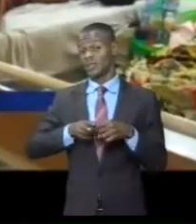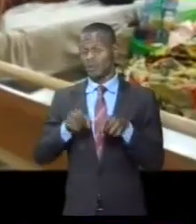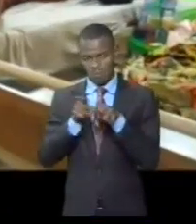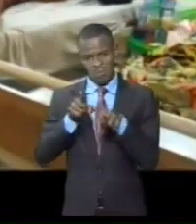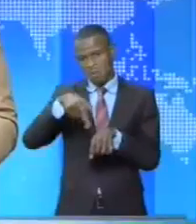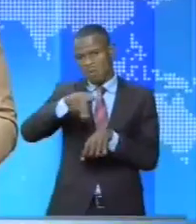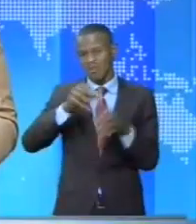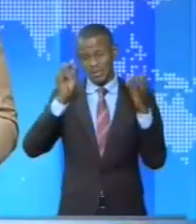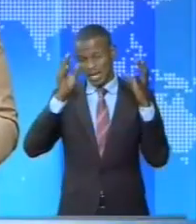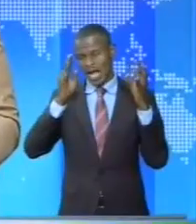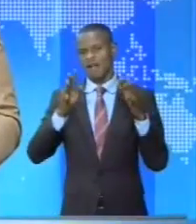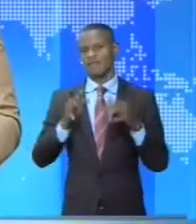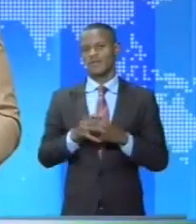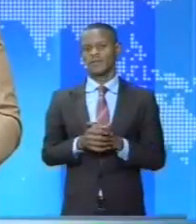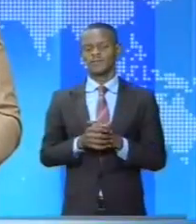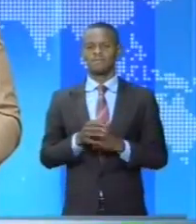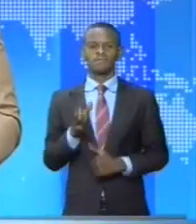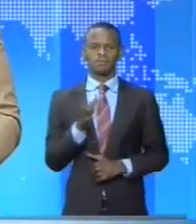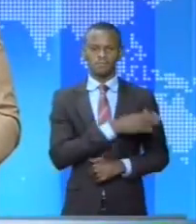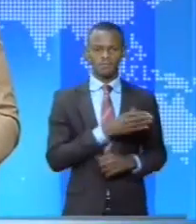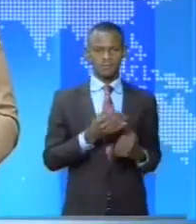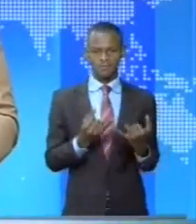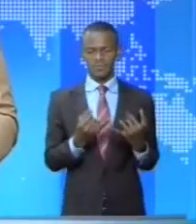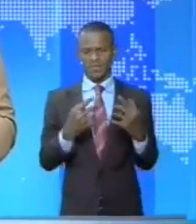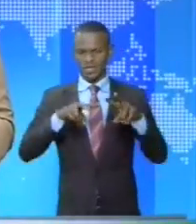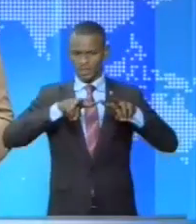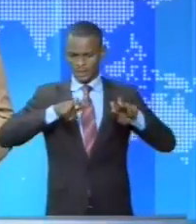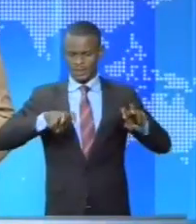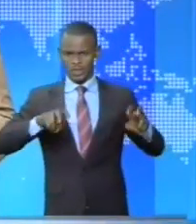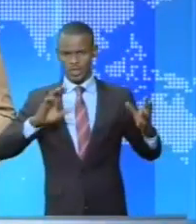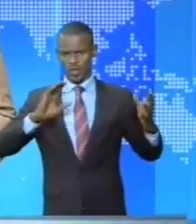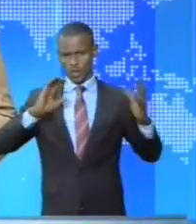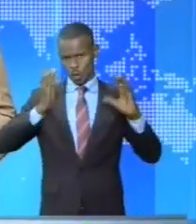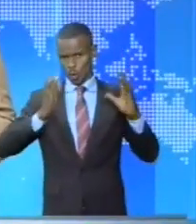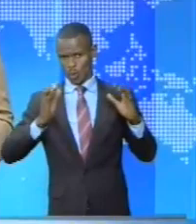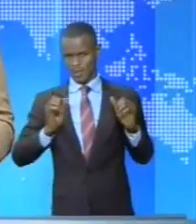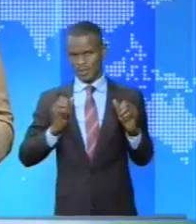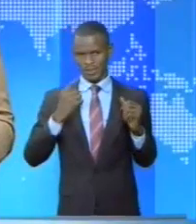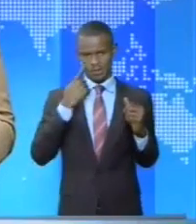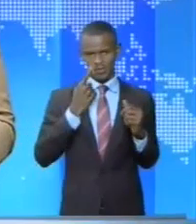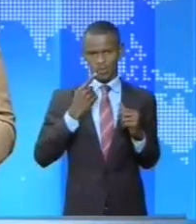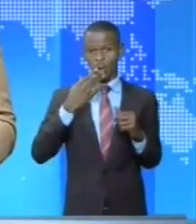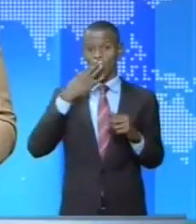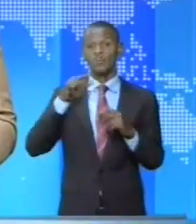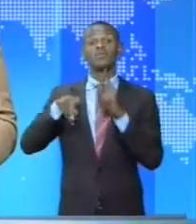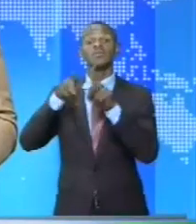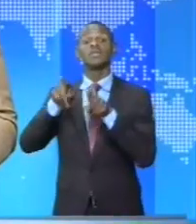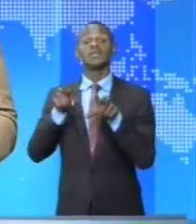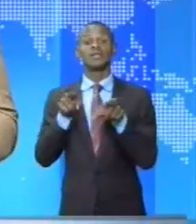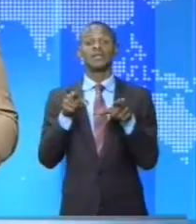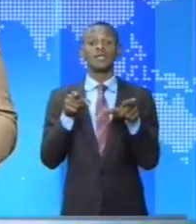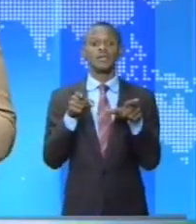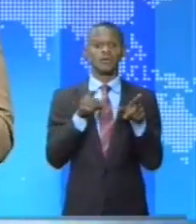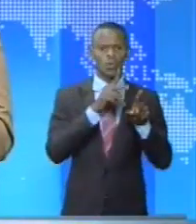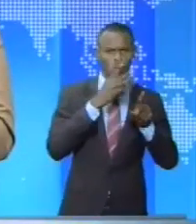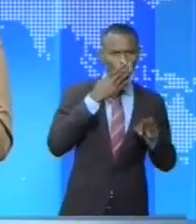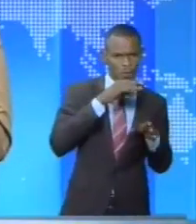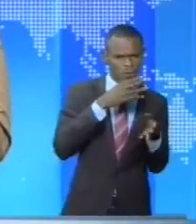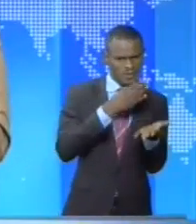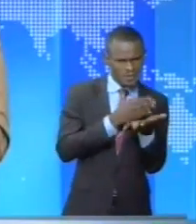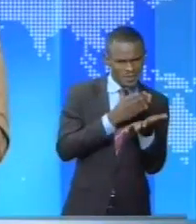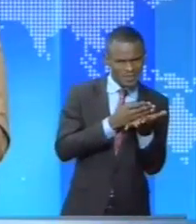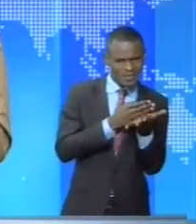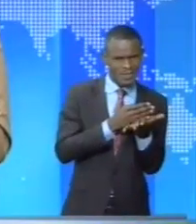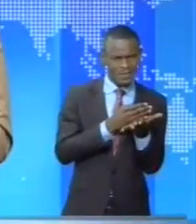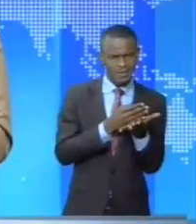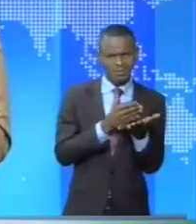du pays? Faisons à présent une étude comparative entre les hôpitaux publics et privés. Intéressons-nous à